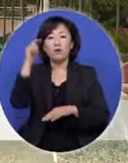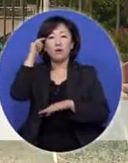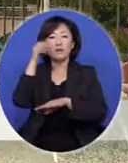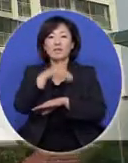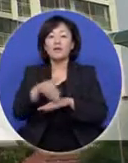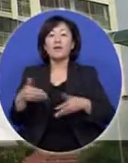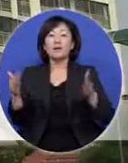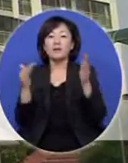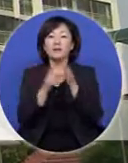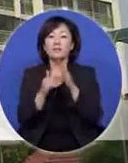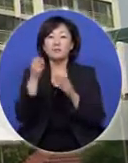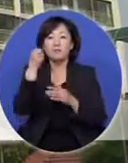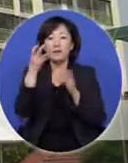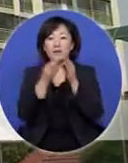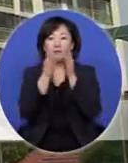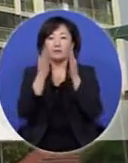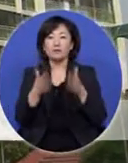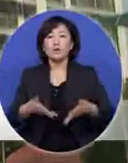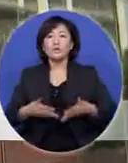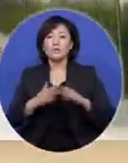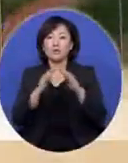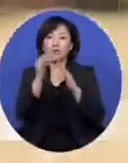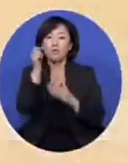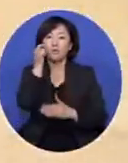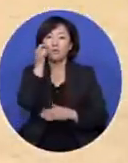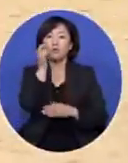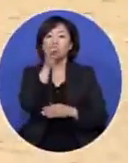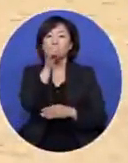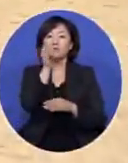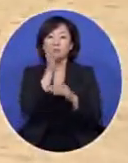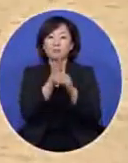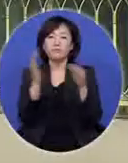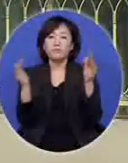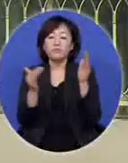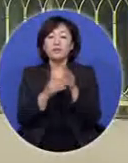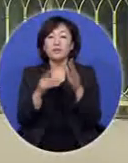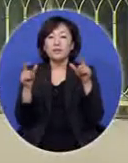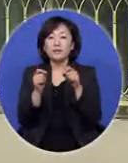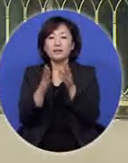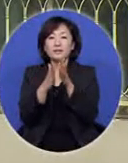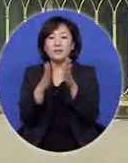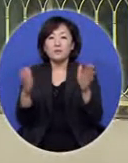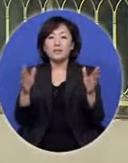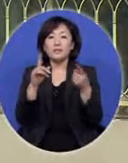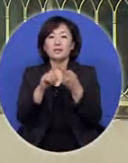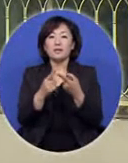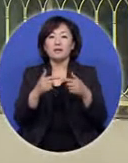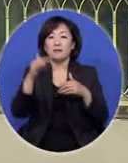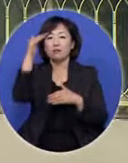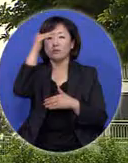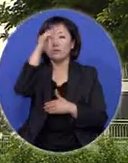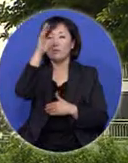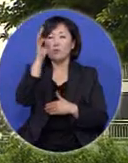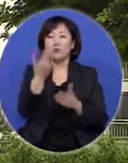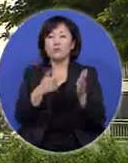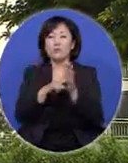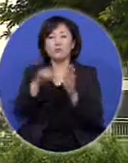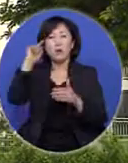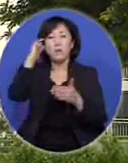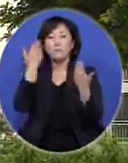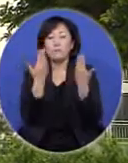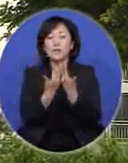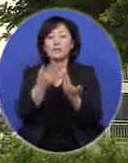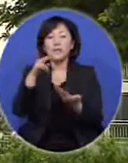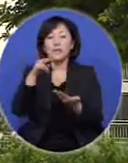마쳤지만 8개월이 넘도록 착공도 못하고 있습니다. 인근 아파트 주민들이 조망권 등을 이유로 반대하고